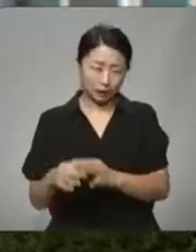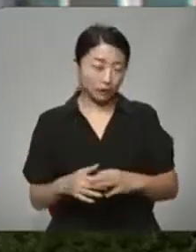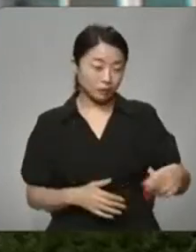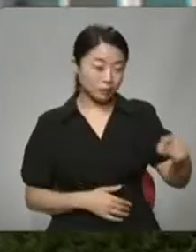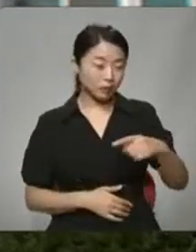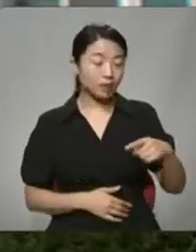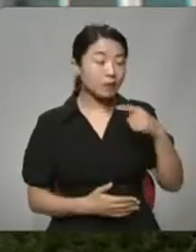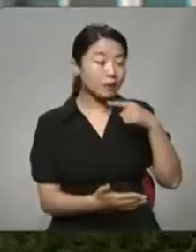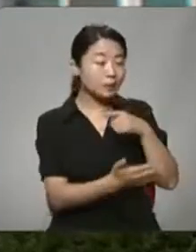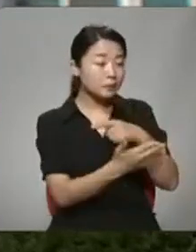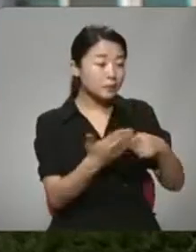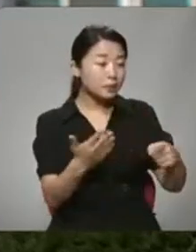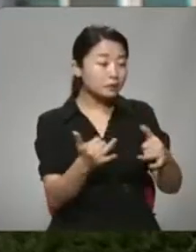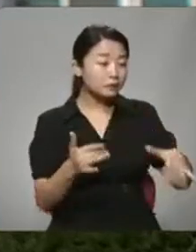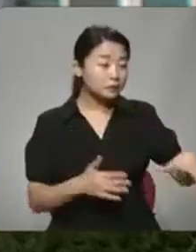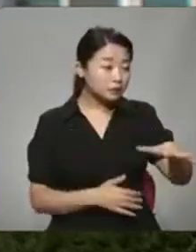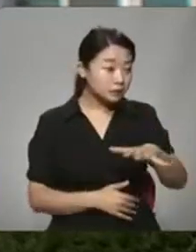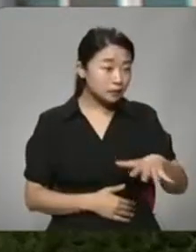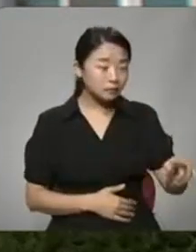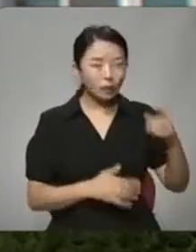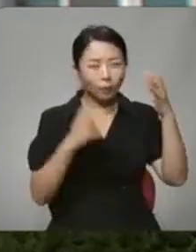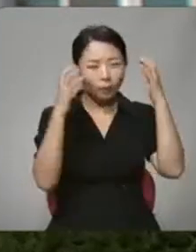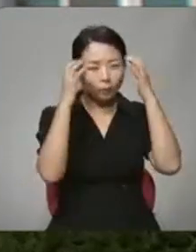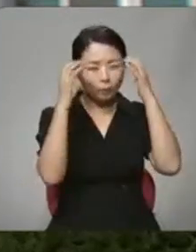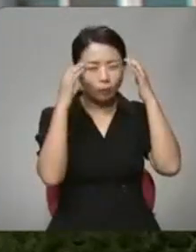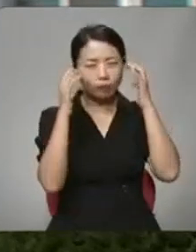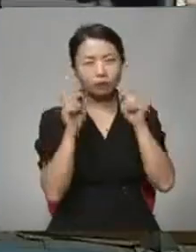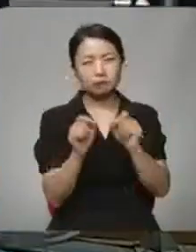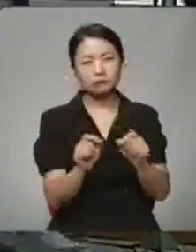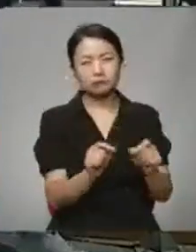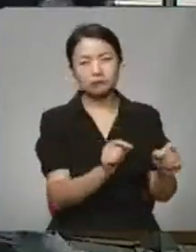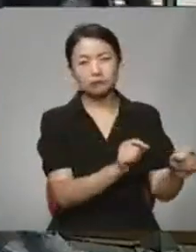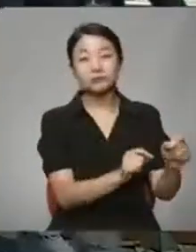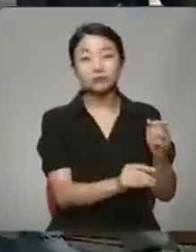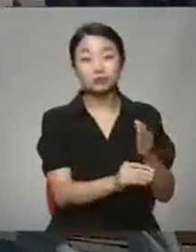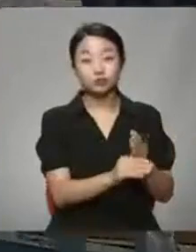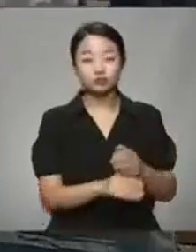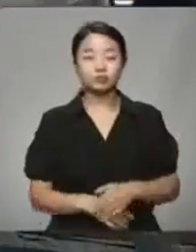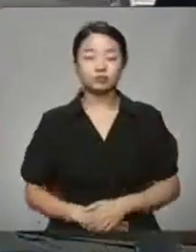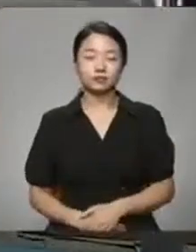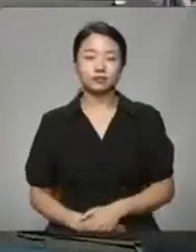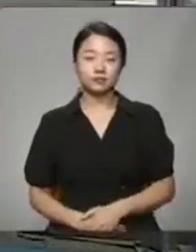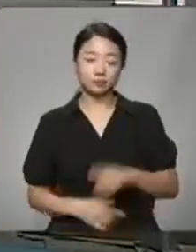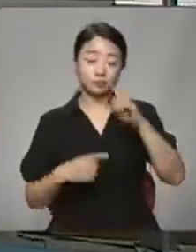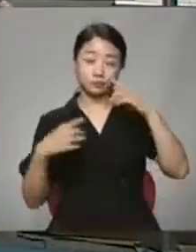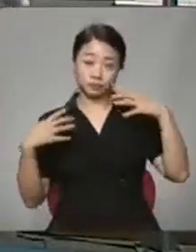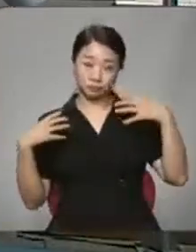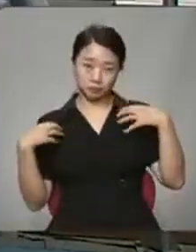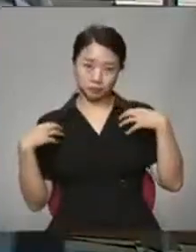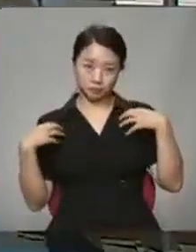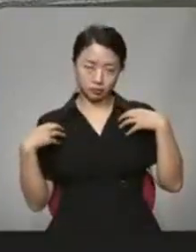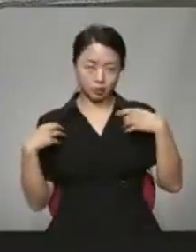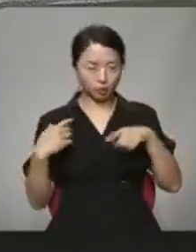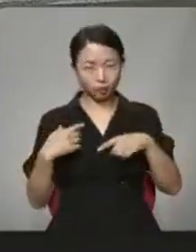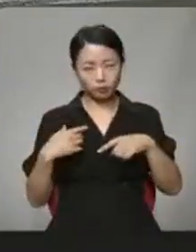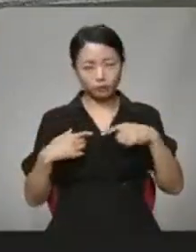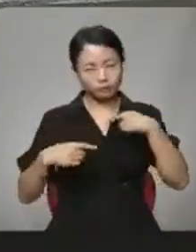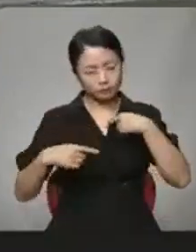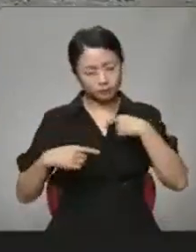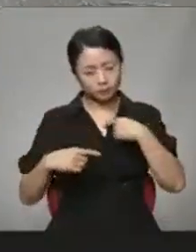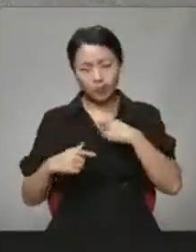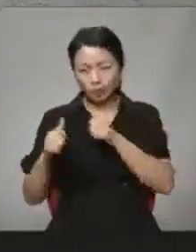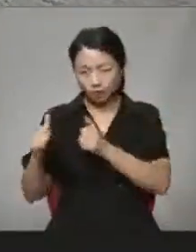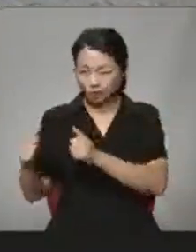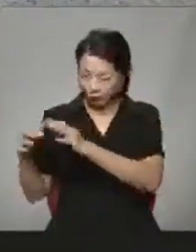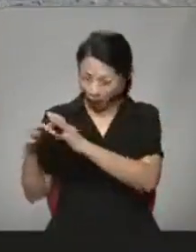산불 이재민들의 고통만 갈수록 가중되는 양상입니다. 일각에서는 정부가 정책적으로 판단할 일이